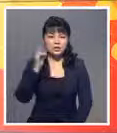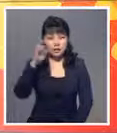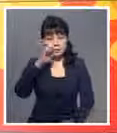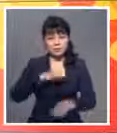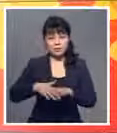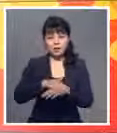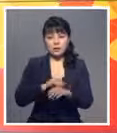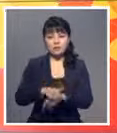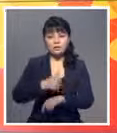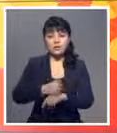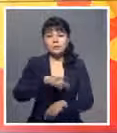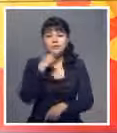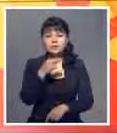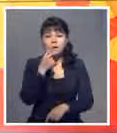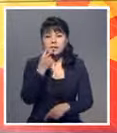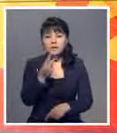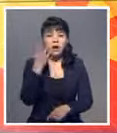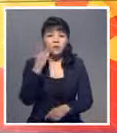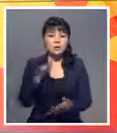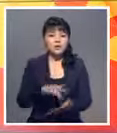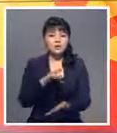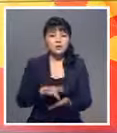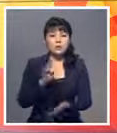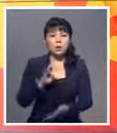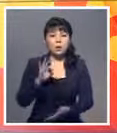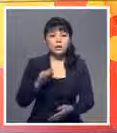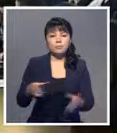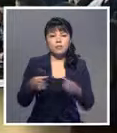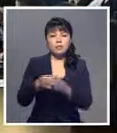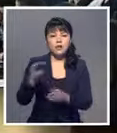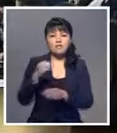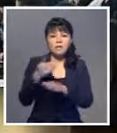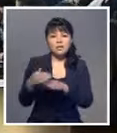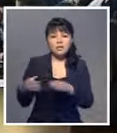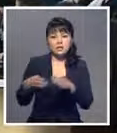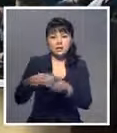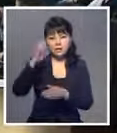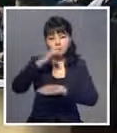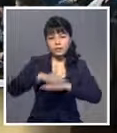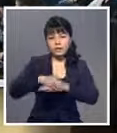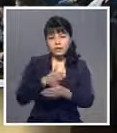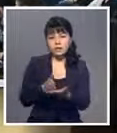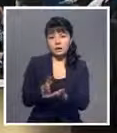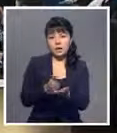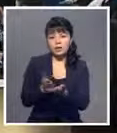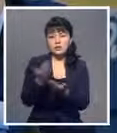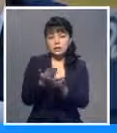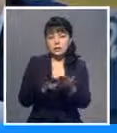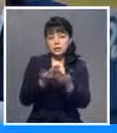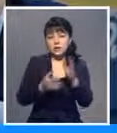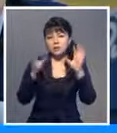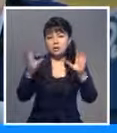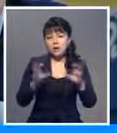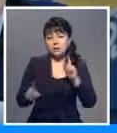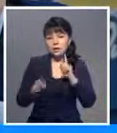Жастар мемлекеттің басты назарында. Алматыдағы Нұр Отан партиясының филиалында мемлекеттік жастар саясаты туралы заңды түсіндіру мақсатында дөңгелек үстел